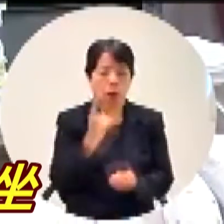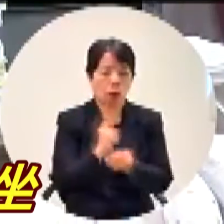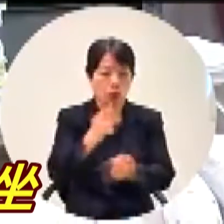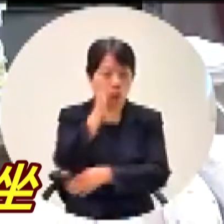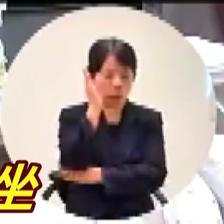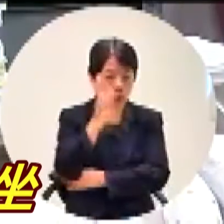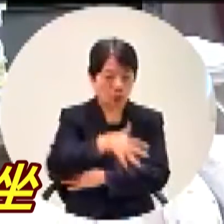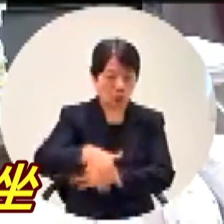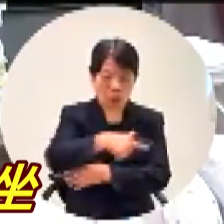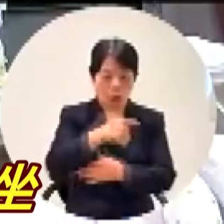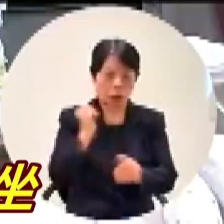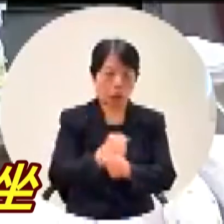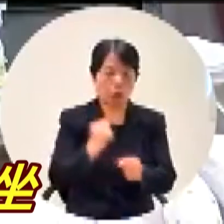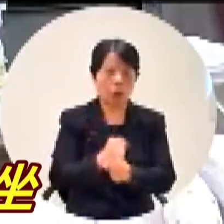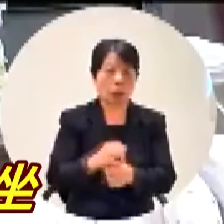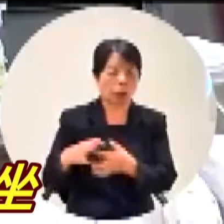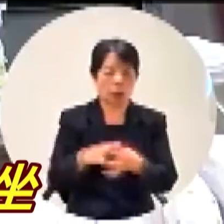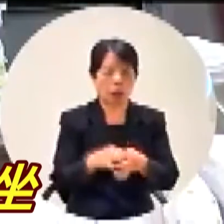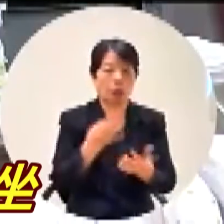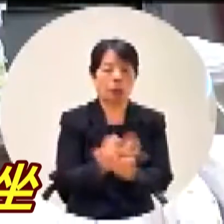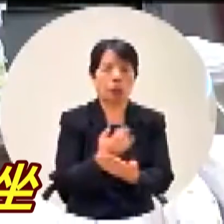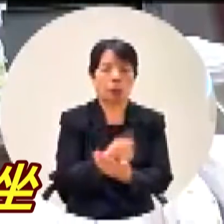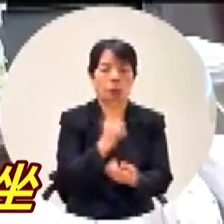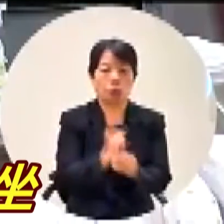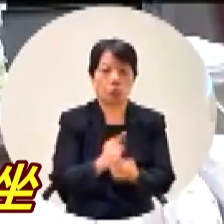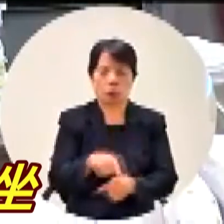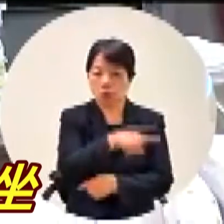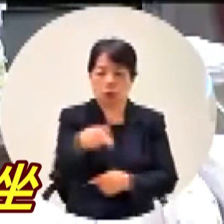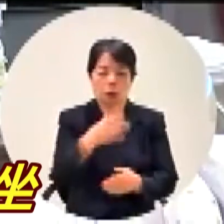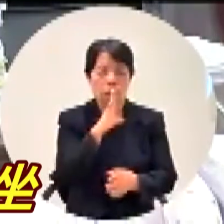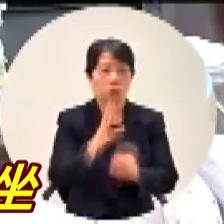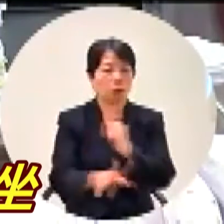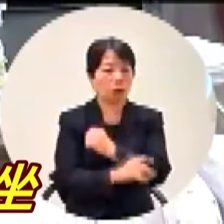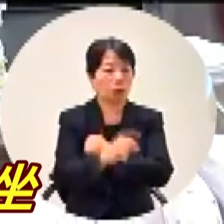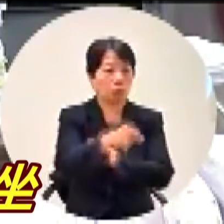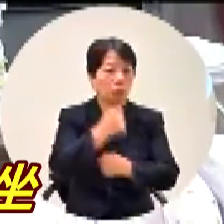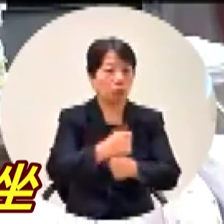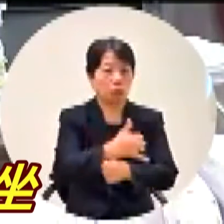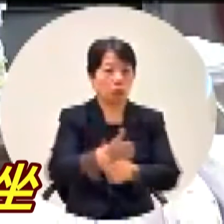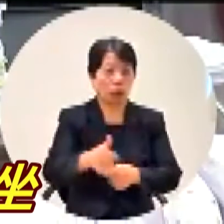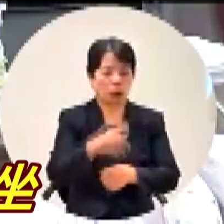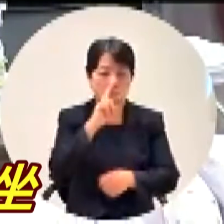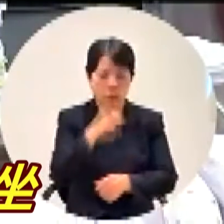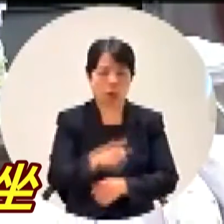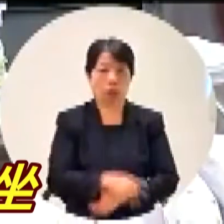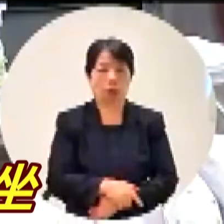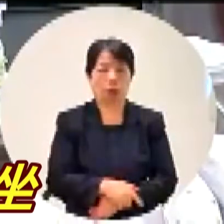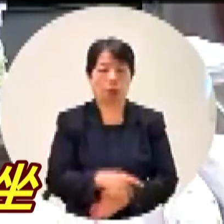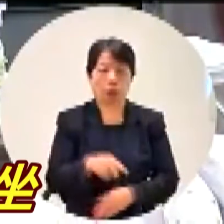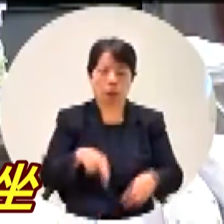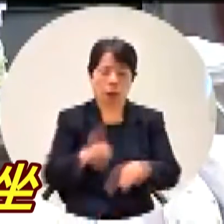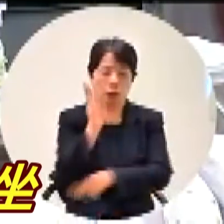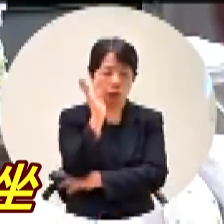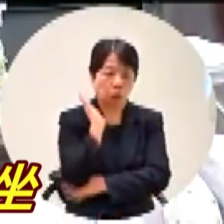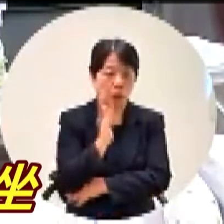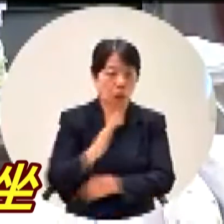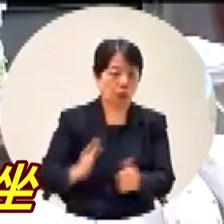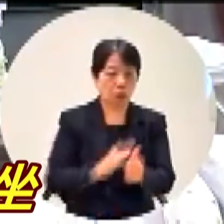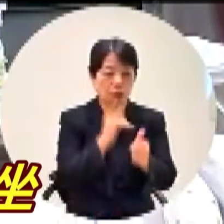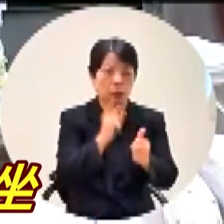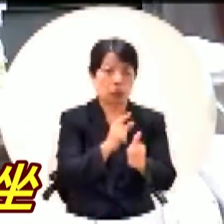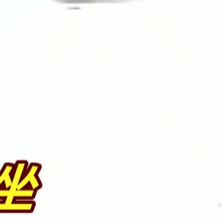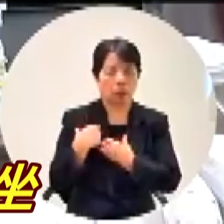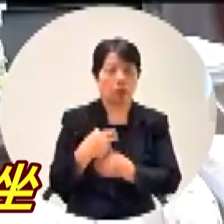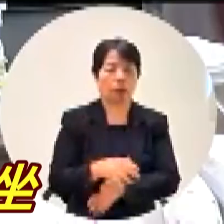万错都是你们这些基层的错。所以什么叫做政治导向？你才是最政治导向的一